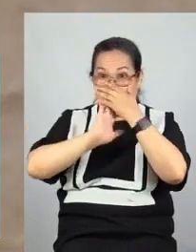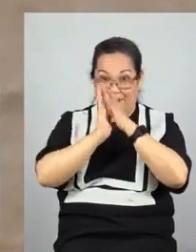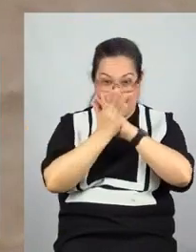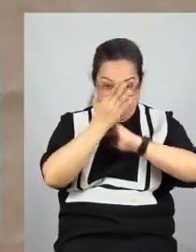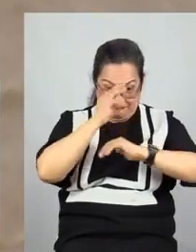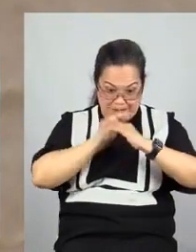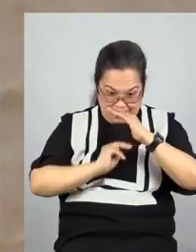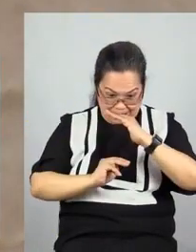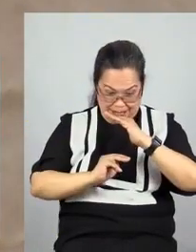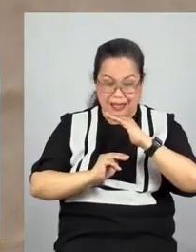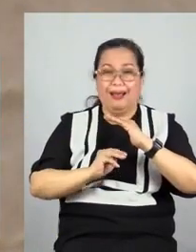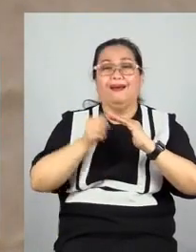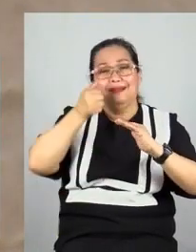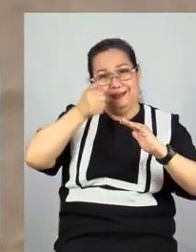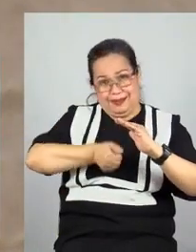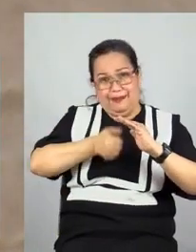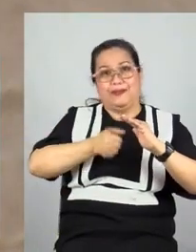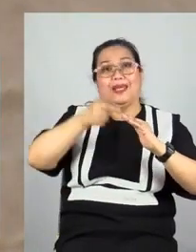Parang ako po.